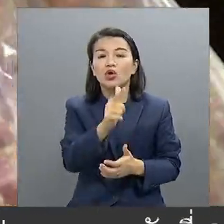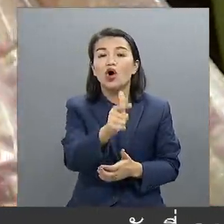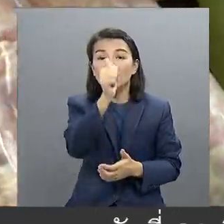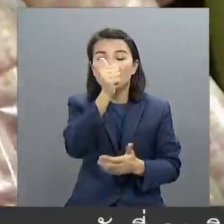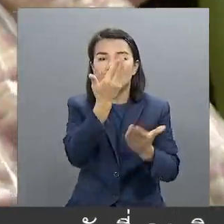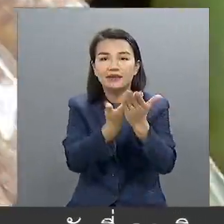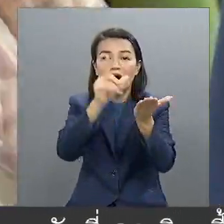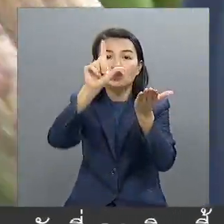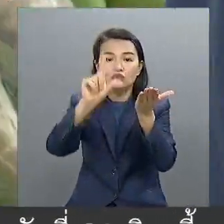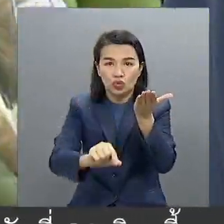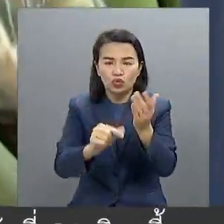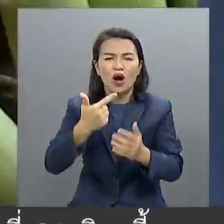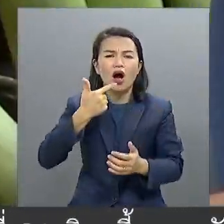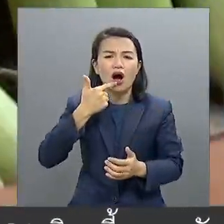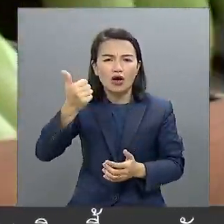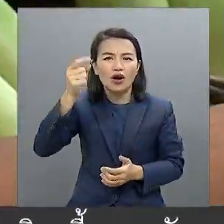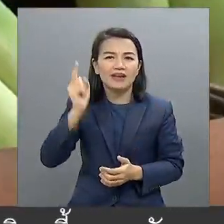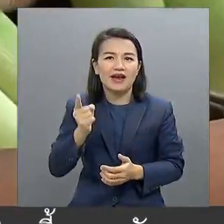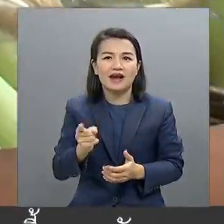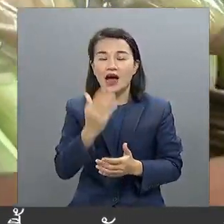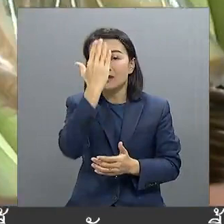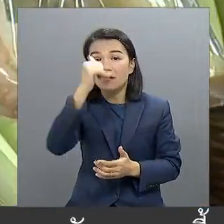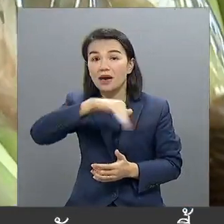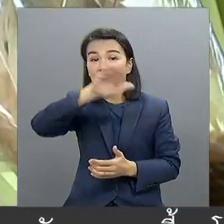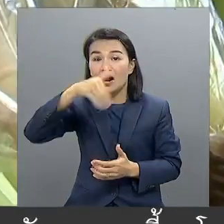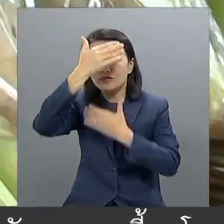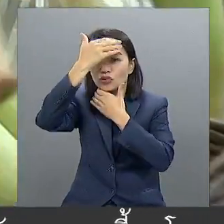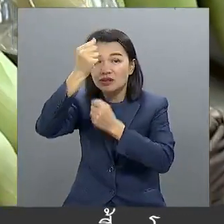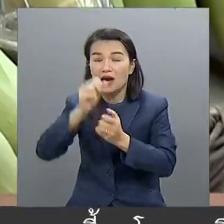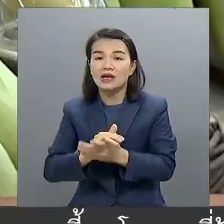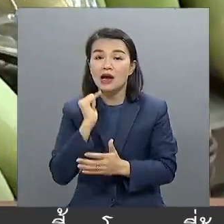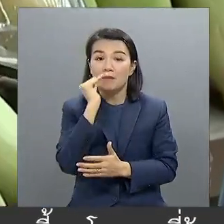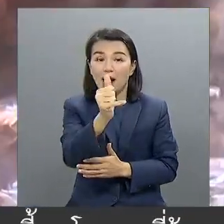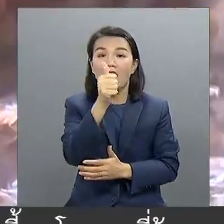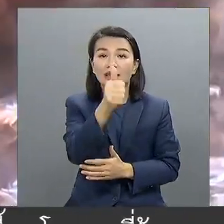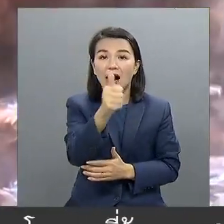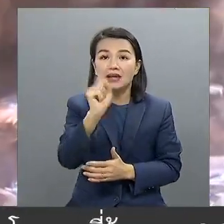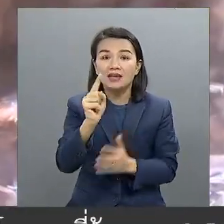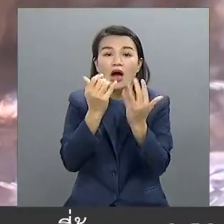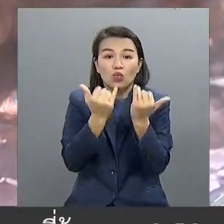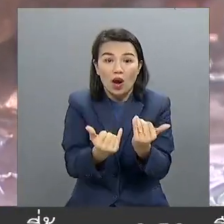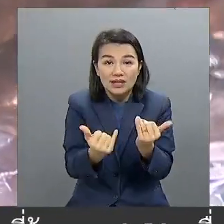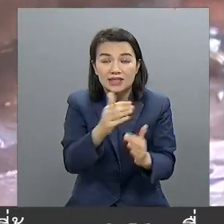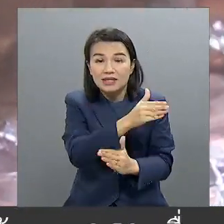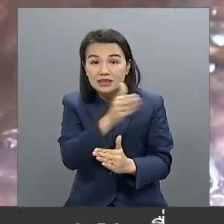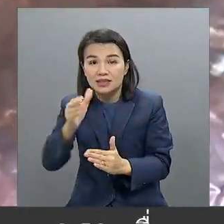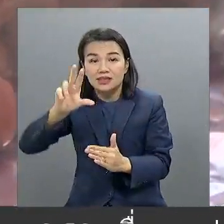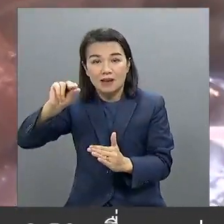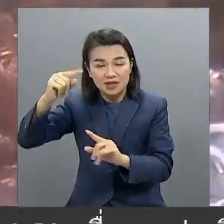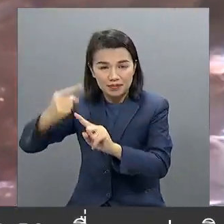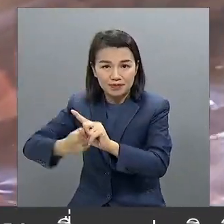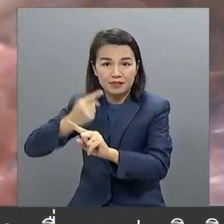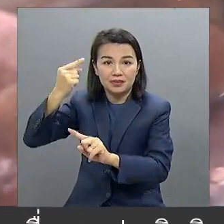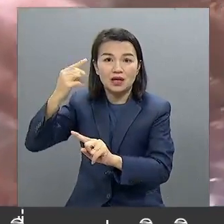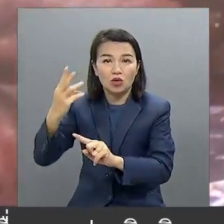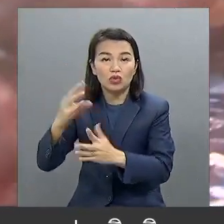ทสำคัญอร่อยแ่ๆใครสนใจอยากมางานนี้สามารถมาได้เลยแต่วันนี้จนถึงวันที่ 30 มิตสุนายนนี้กับงานต